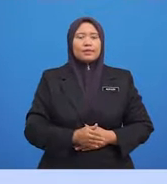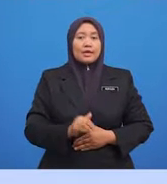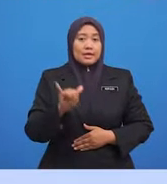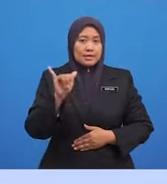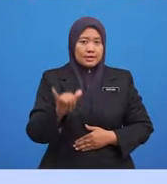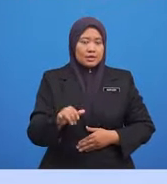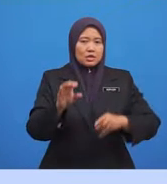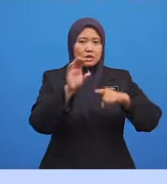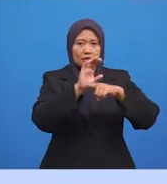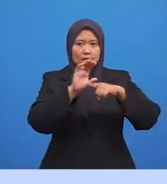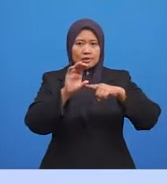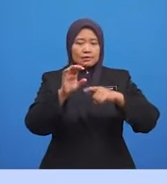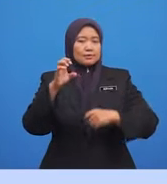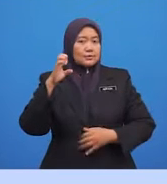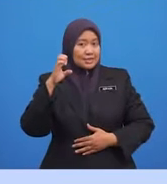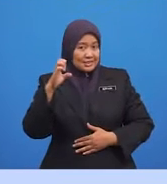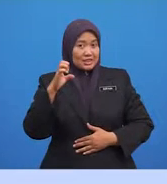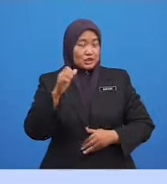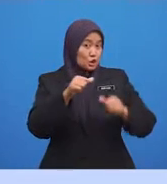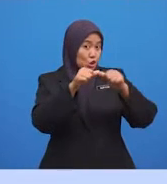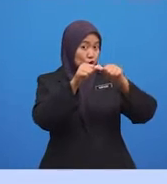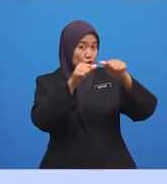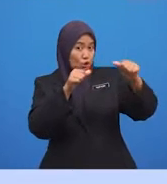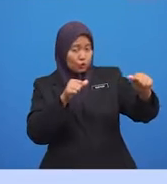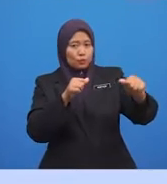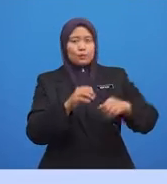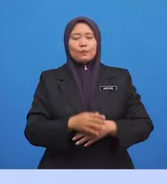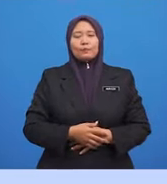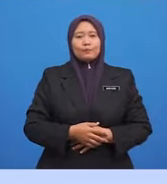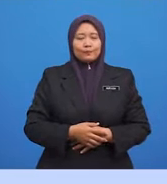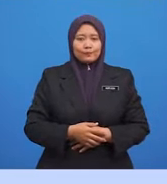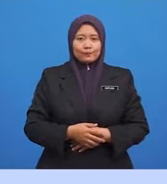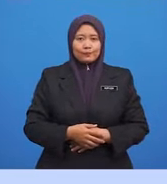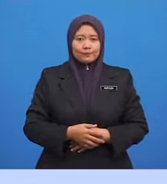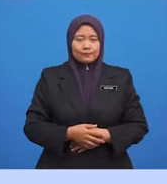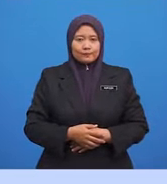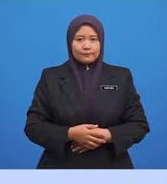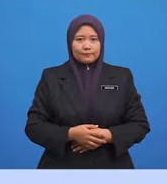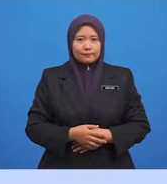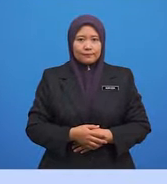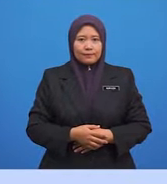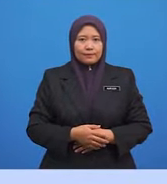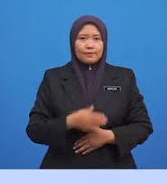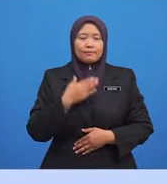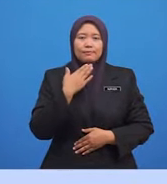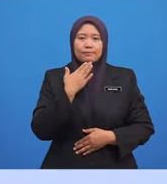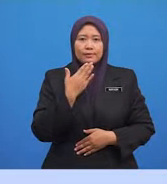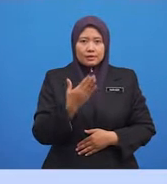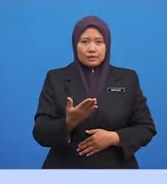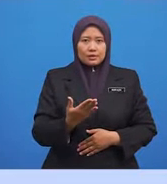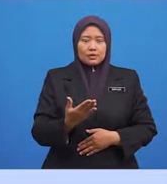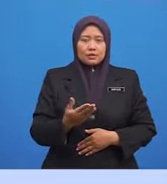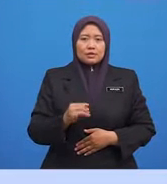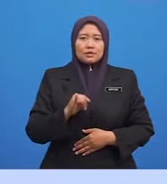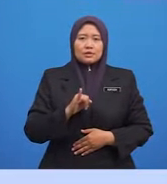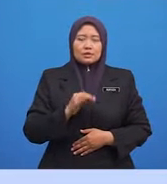Betul, gerabak E. Tahniah, murid-murid menjawab dengan tepat. Baiklah, cikgu